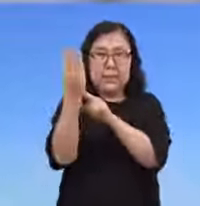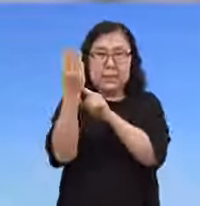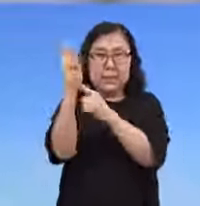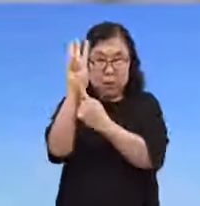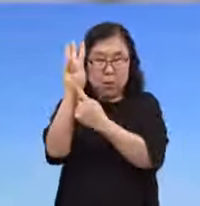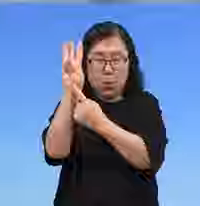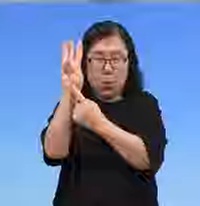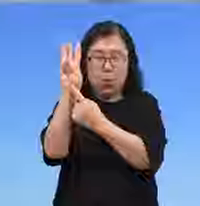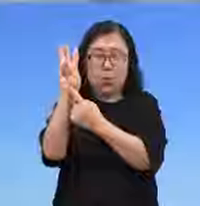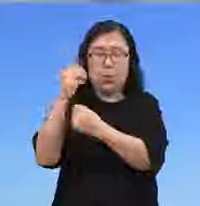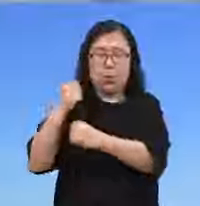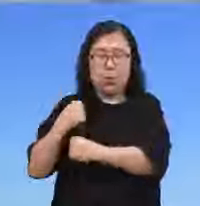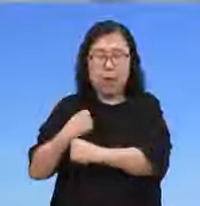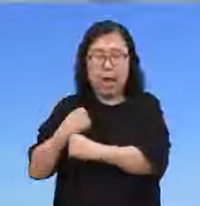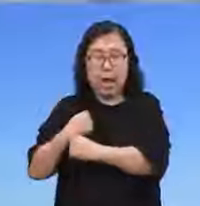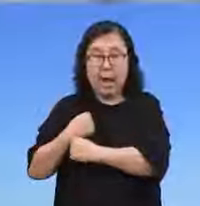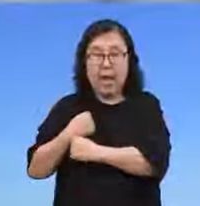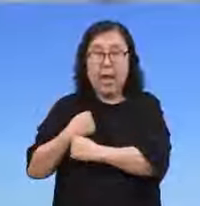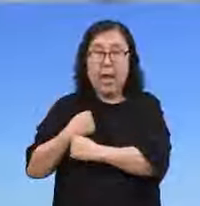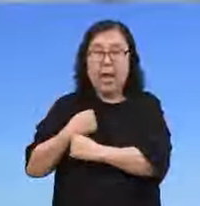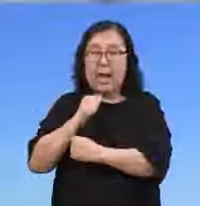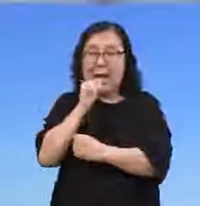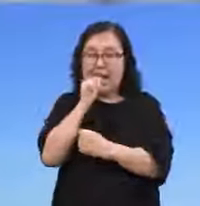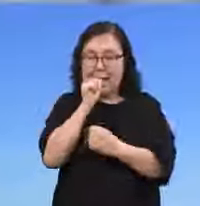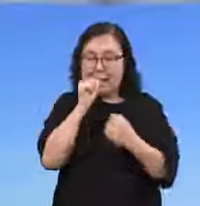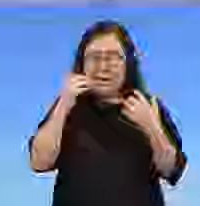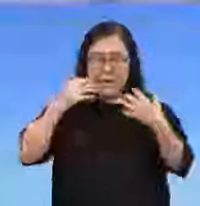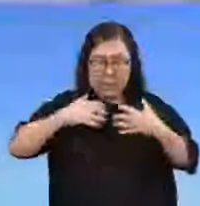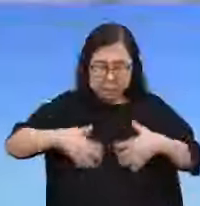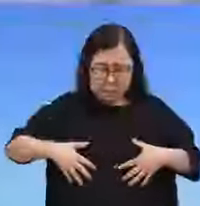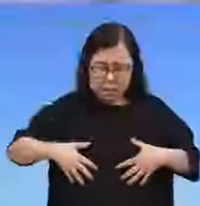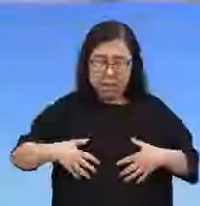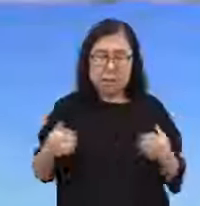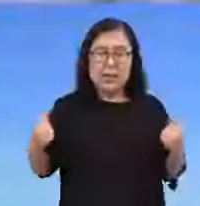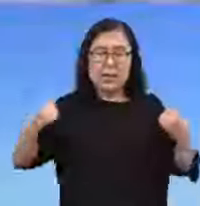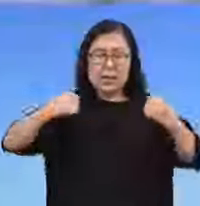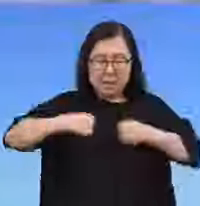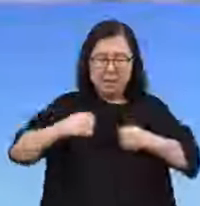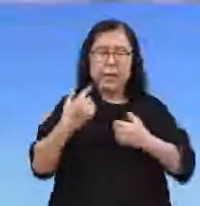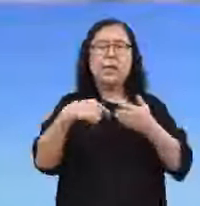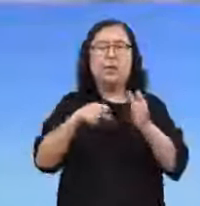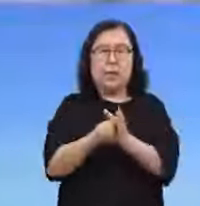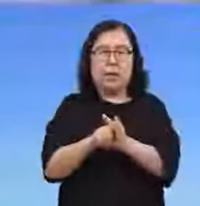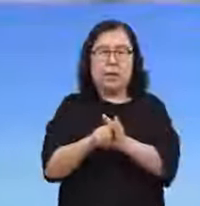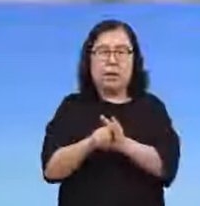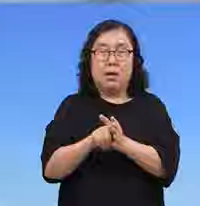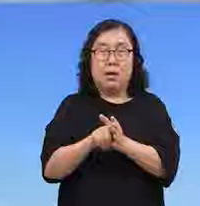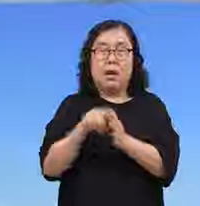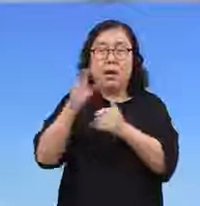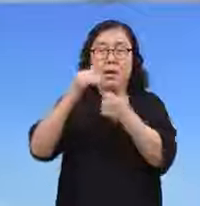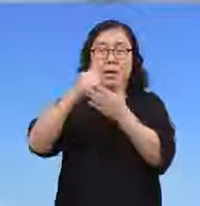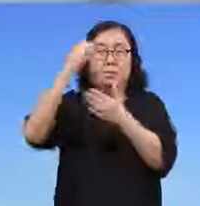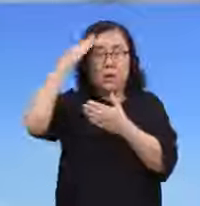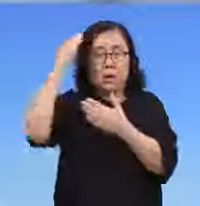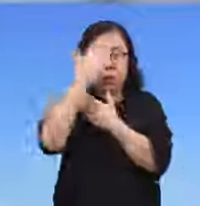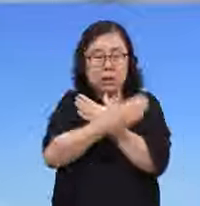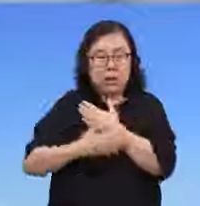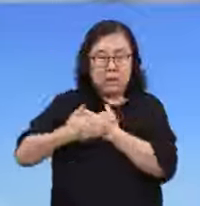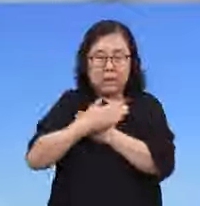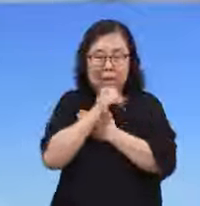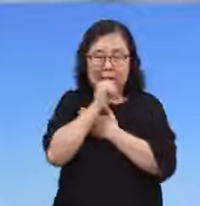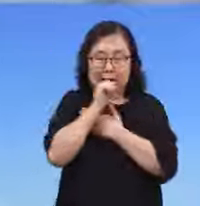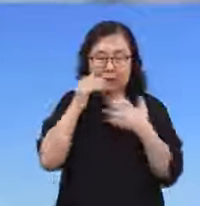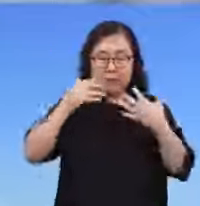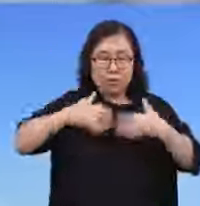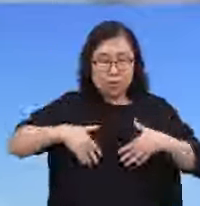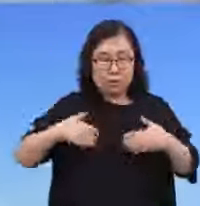기드온의 갑옷을 입혀주시기 원함입니다. 오늘로 말씀드리자면 하나님의 전신갑주로 덧입혀 주시기 위해서입니다.